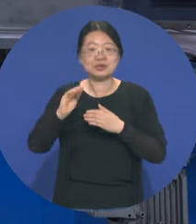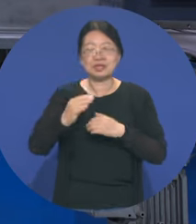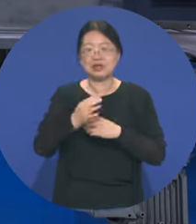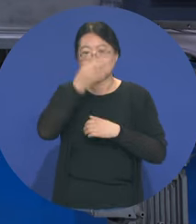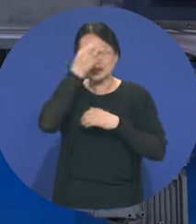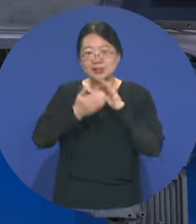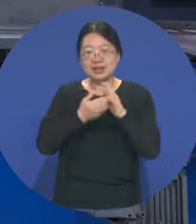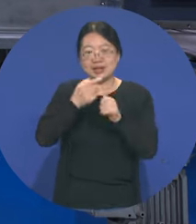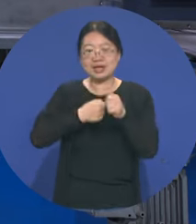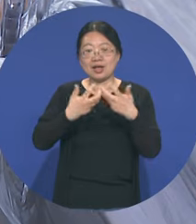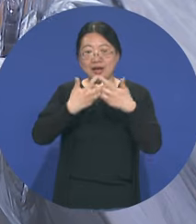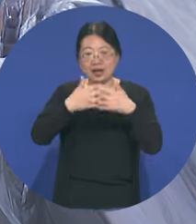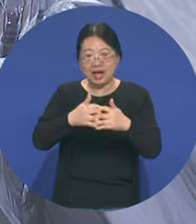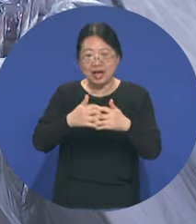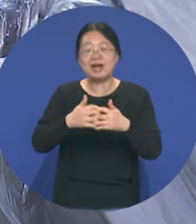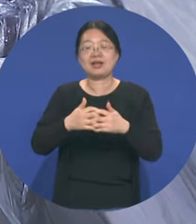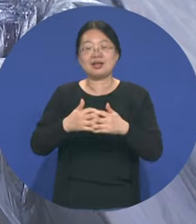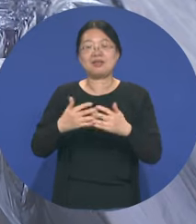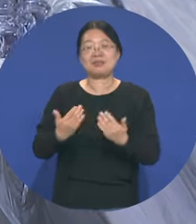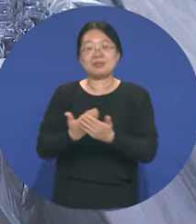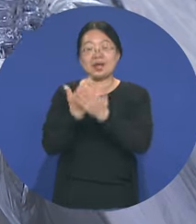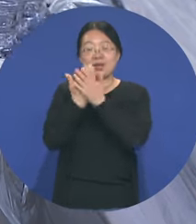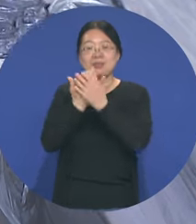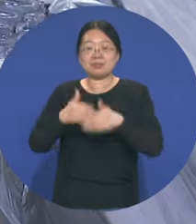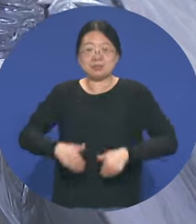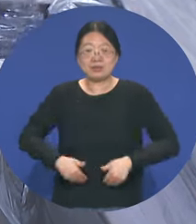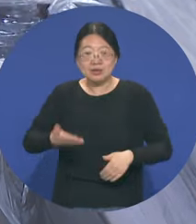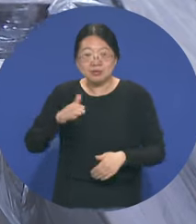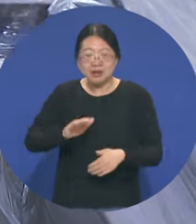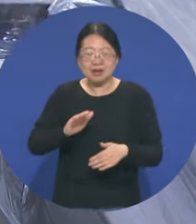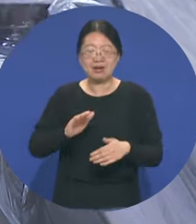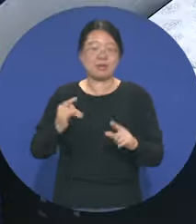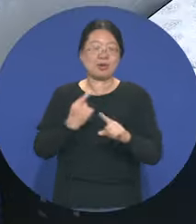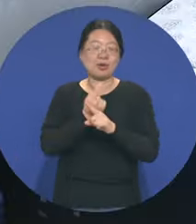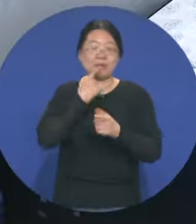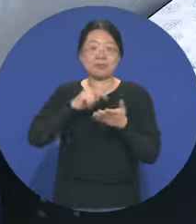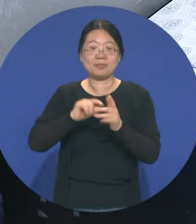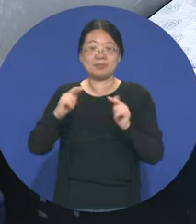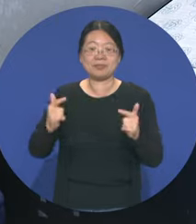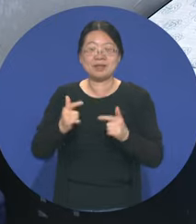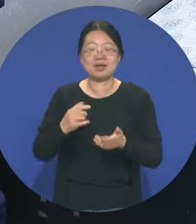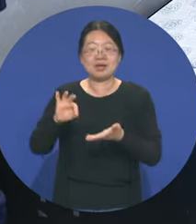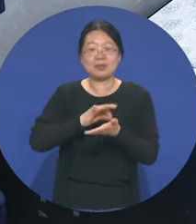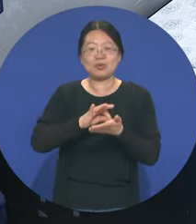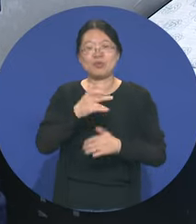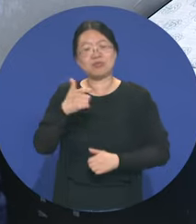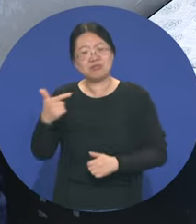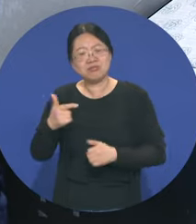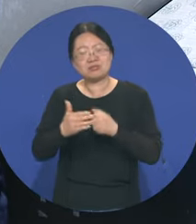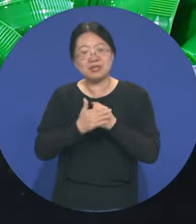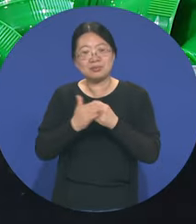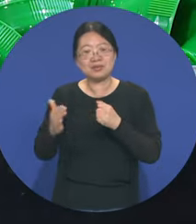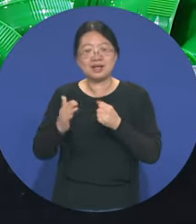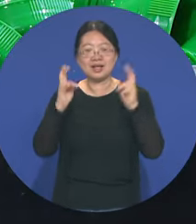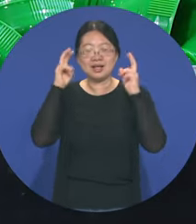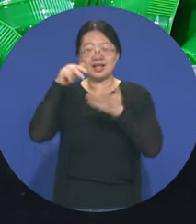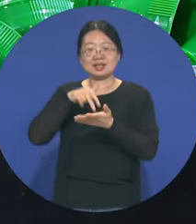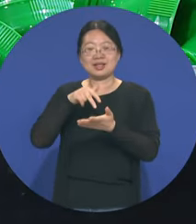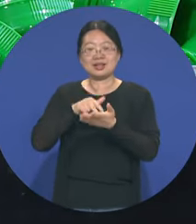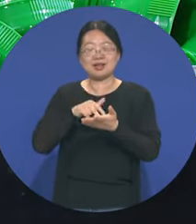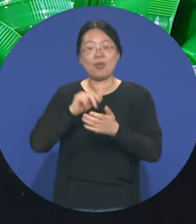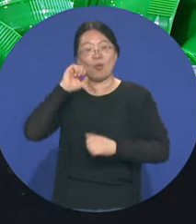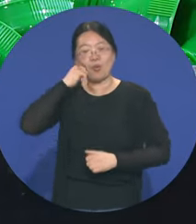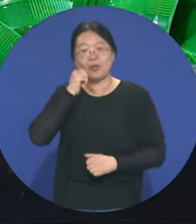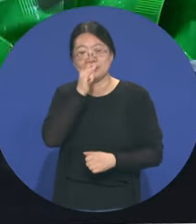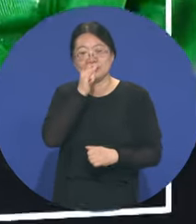첨단 자동화 등 고부가화는 필수인데 이를 바꾸는 게 쉽지가 않습니다. 큰 비용이 들다 보니 업계에선 양극화도